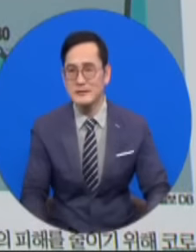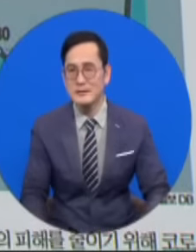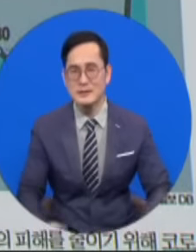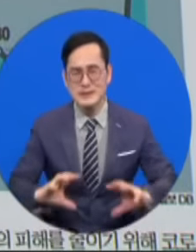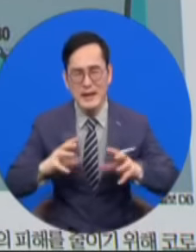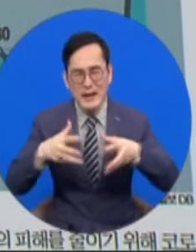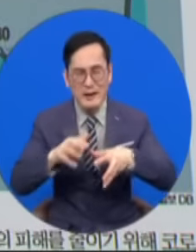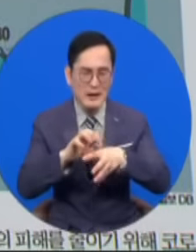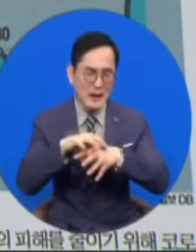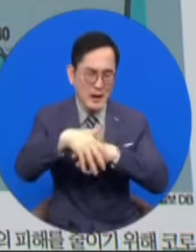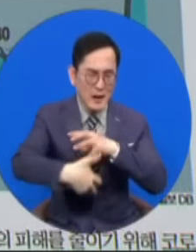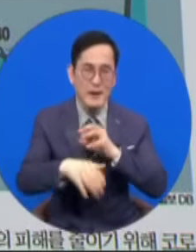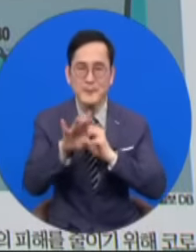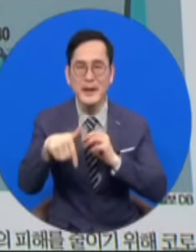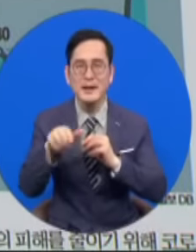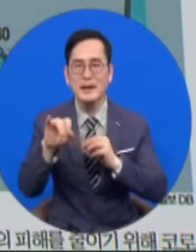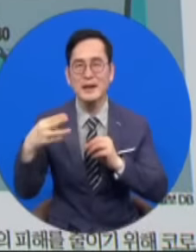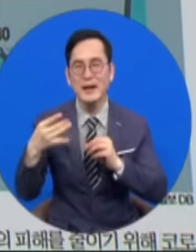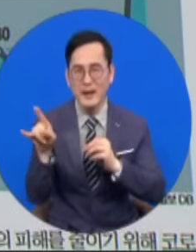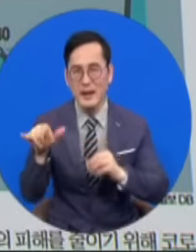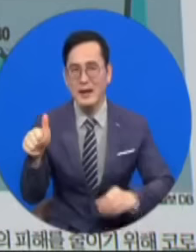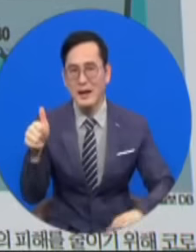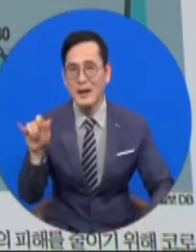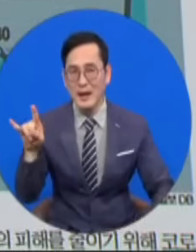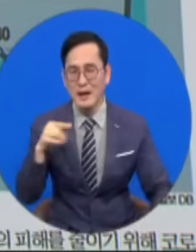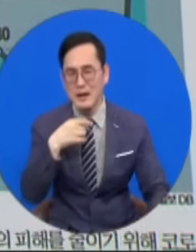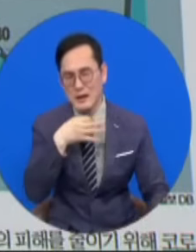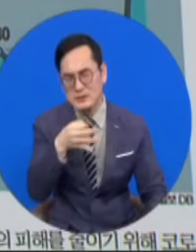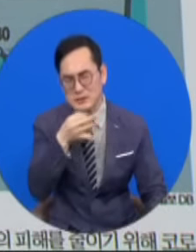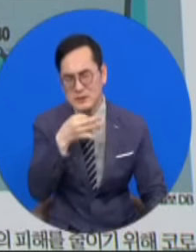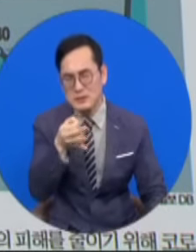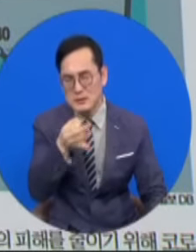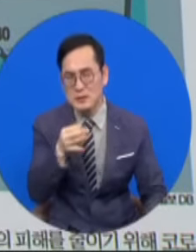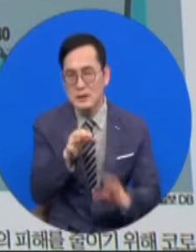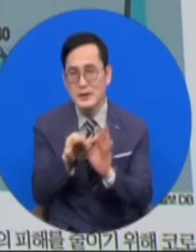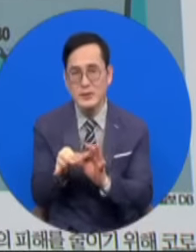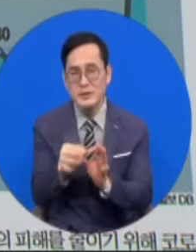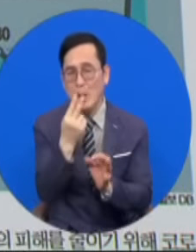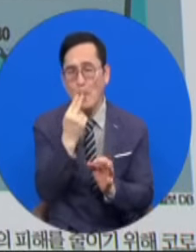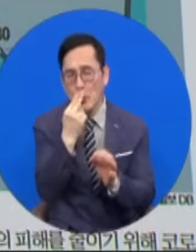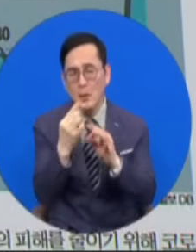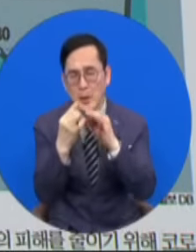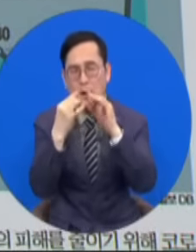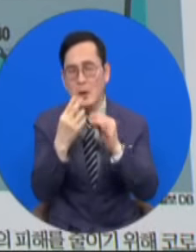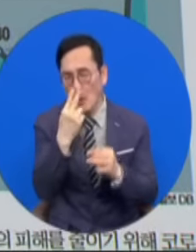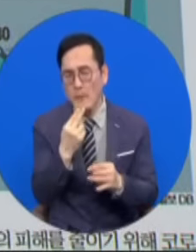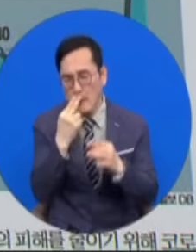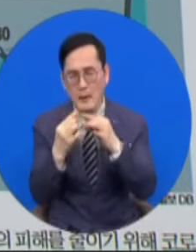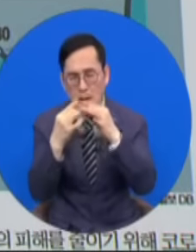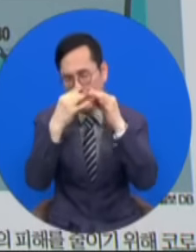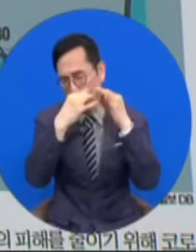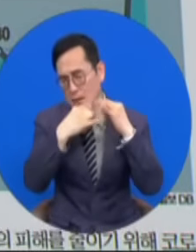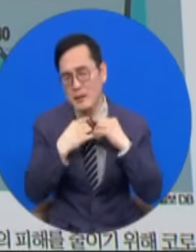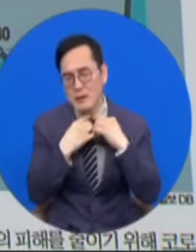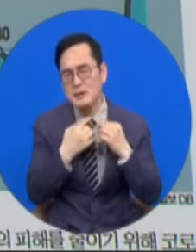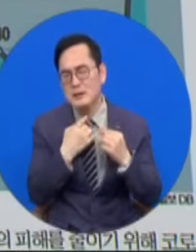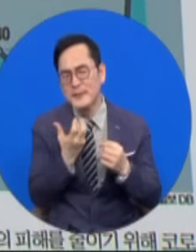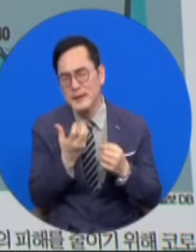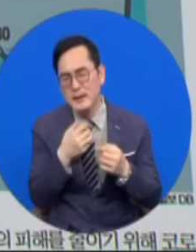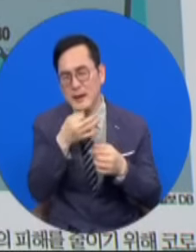세계를 습격하고 있다는 겁니다 4주간 기침 증상이 나오고 콧물 등을 통해 전염이 된다라고 하는데 필리핀에선 4월까지